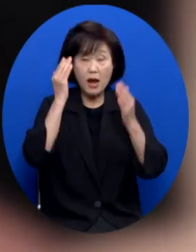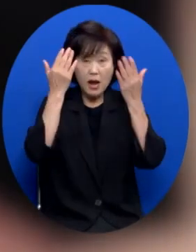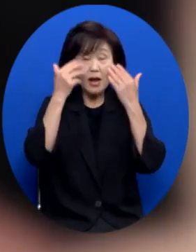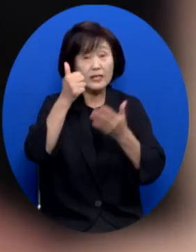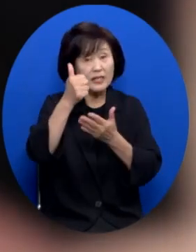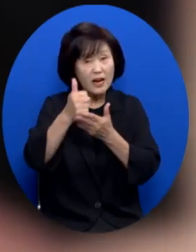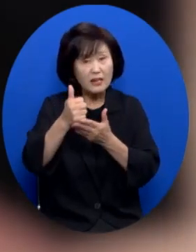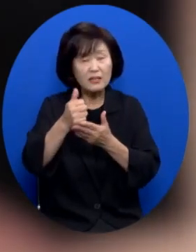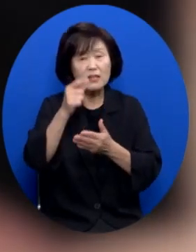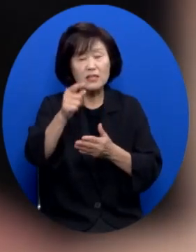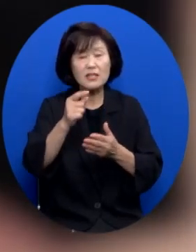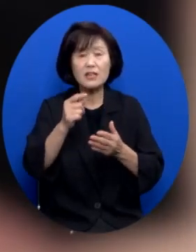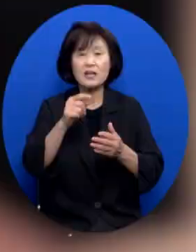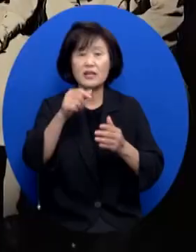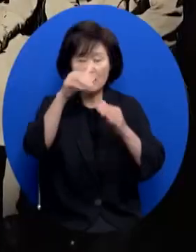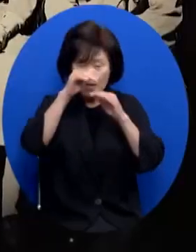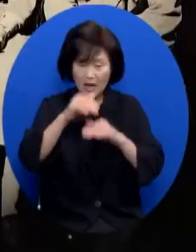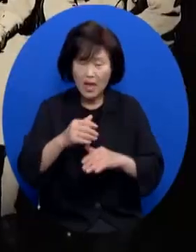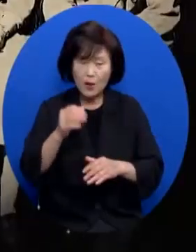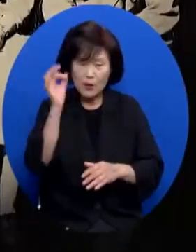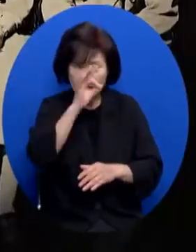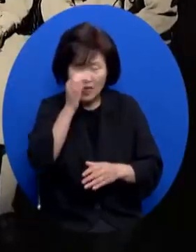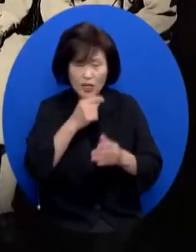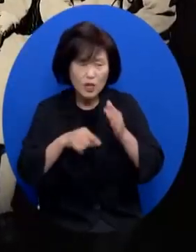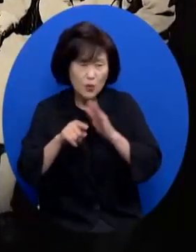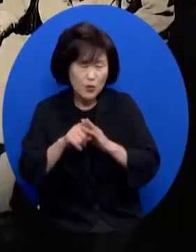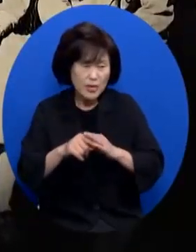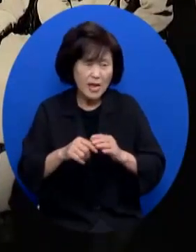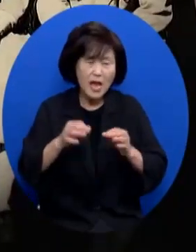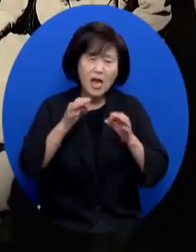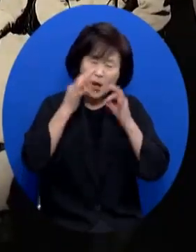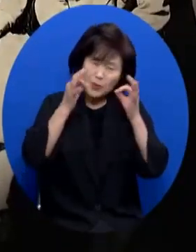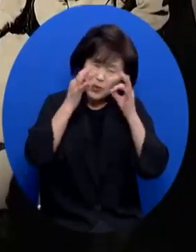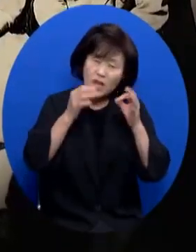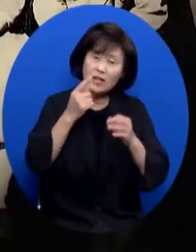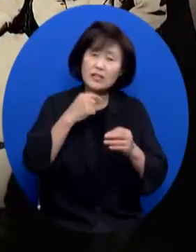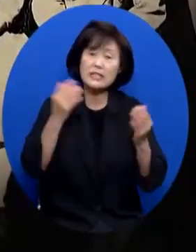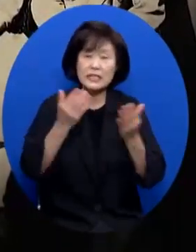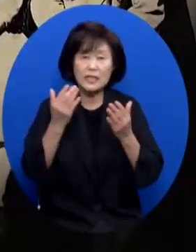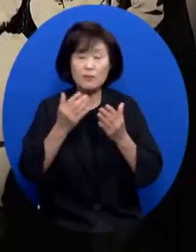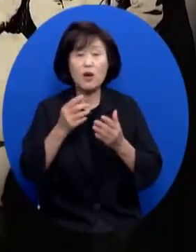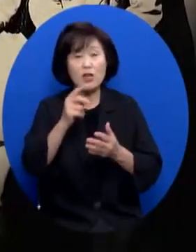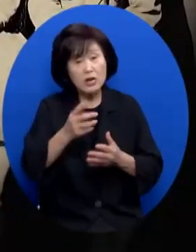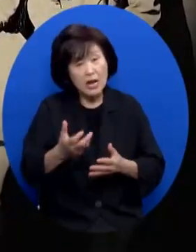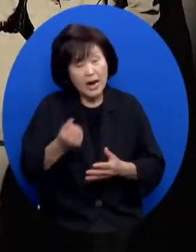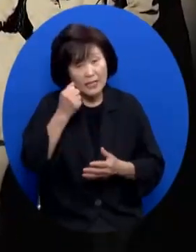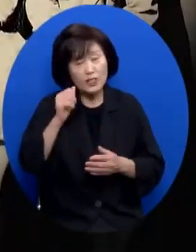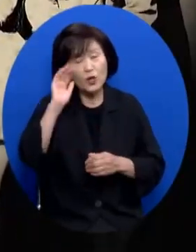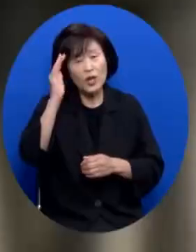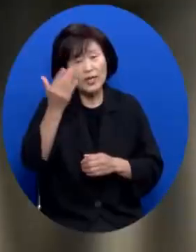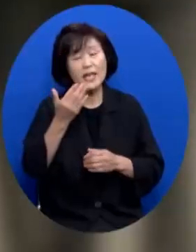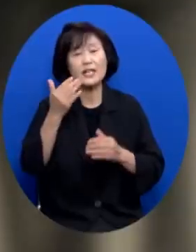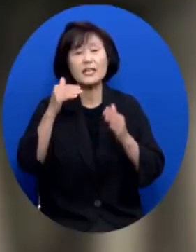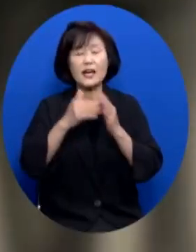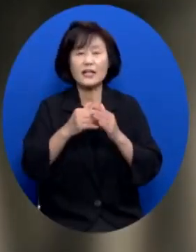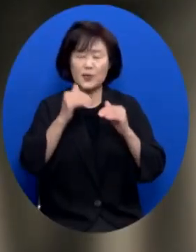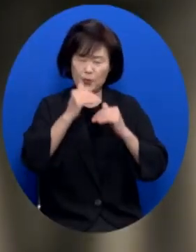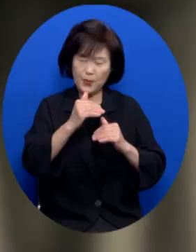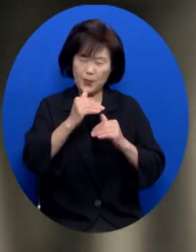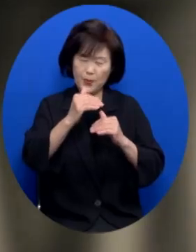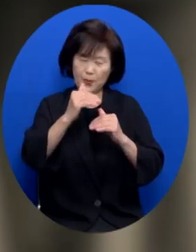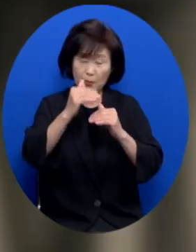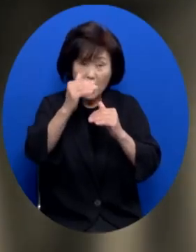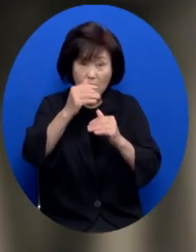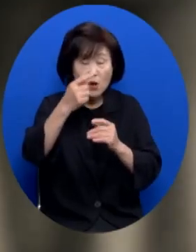후 학적부를 구하기 위해 동분서주했던 일이며 학적부를 확보하기까지의 전 과정을